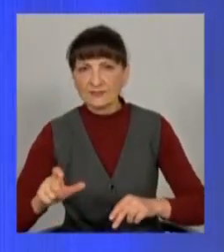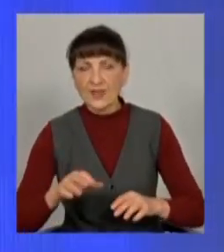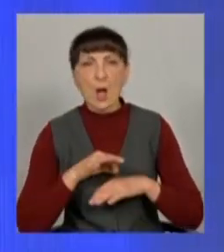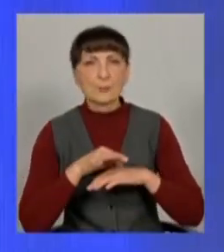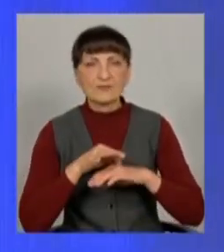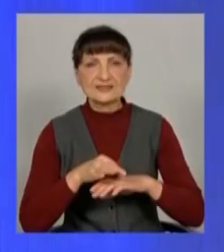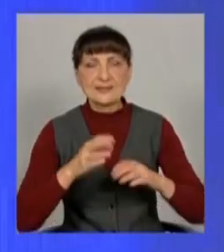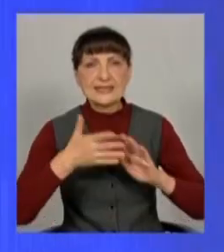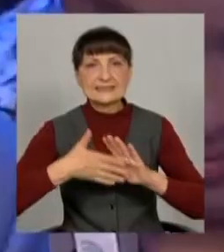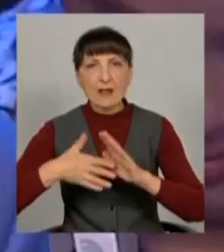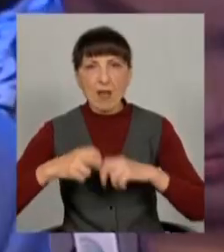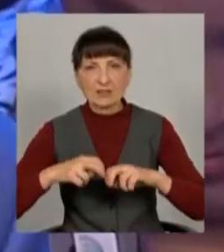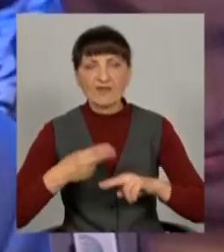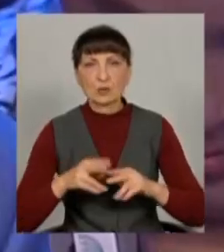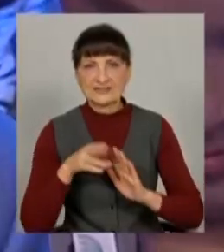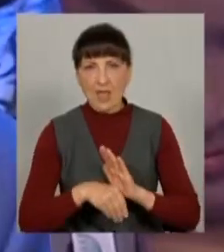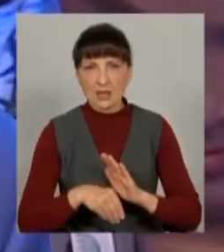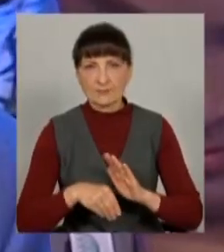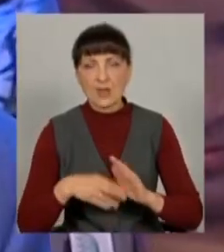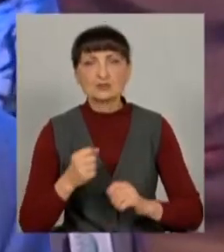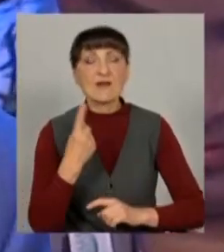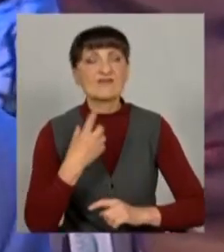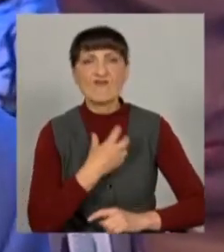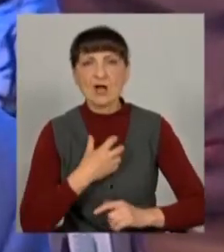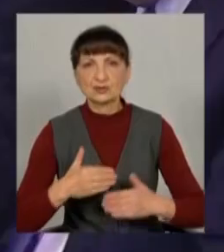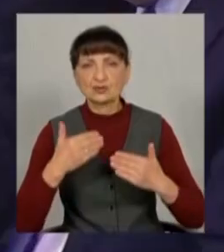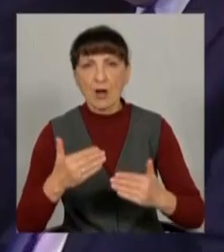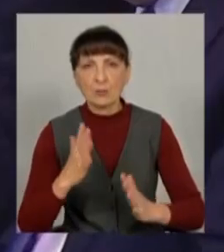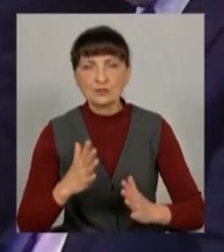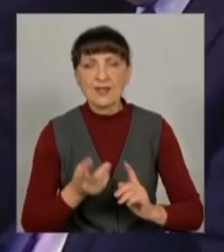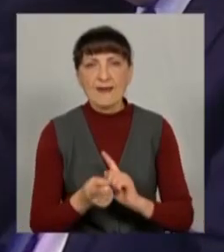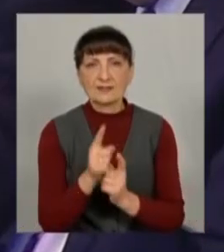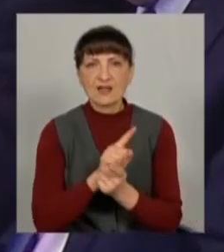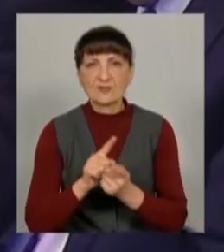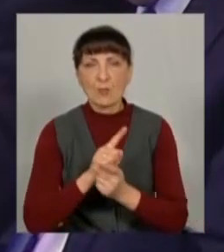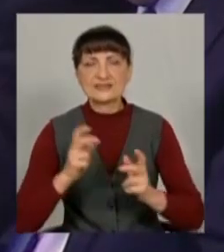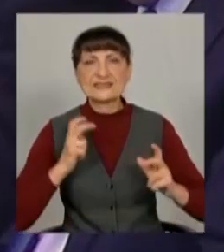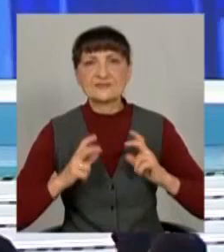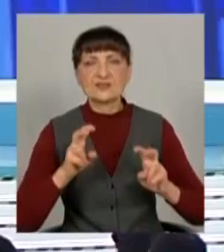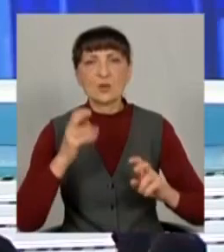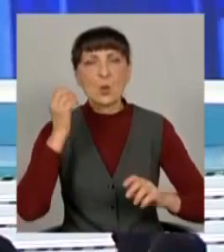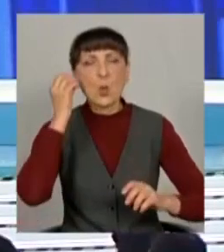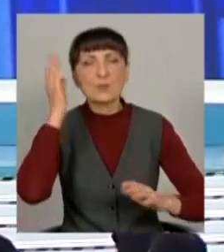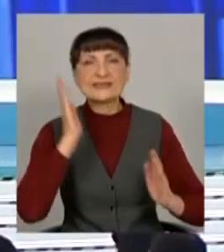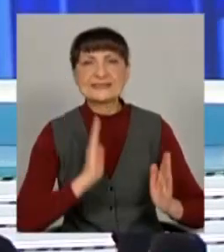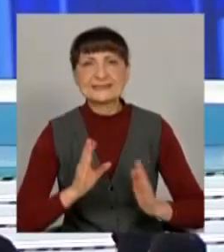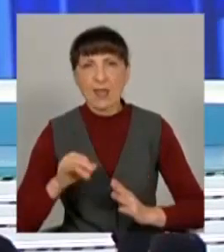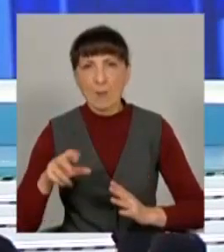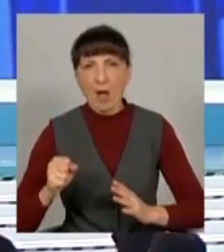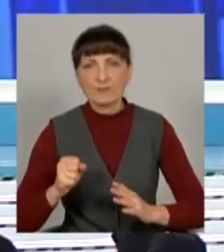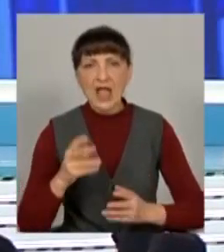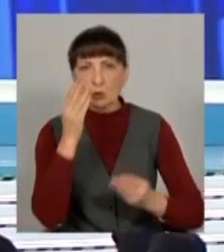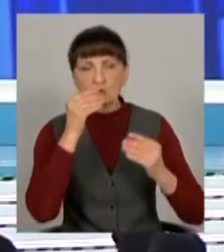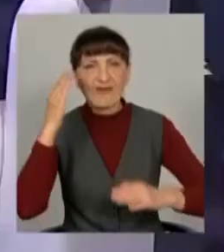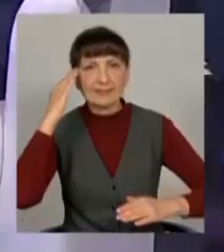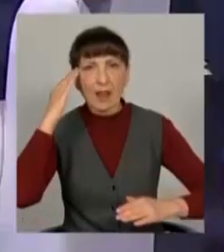проведением исследований в этой сфере ещё одним важным шагом станет трансформация института умных систем и искусственного